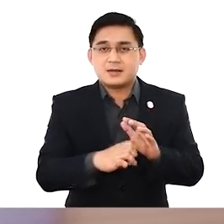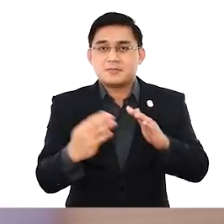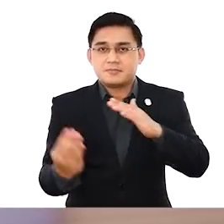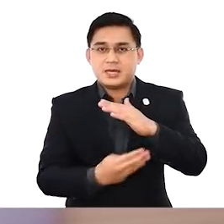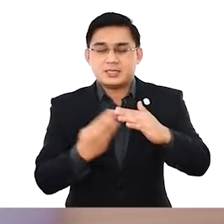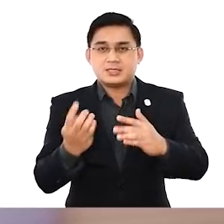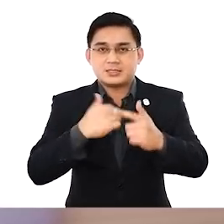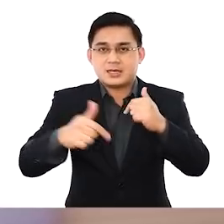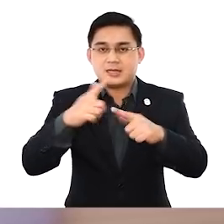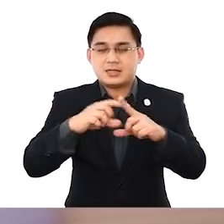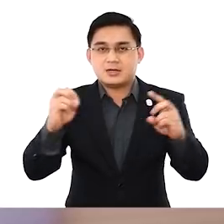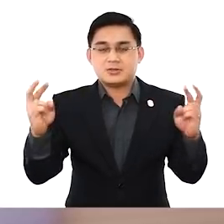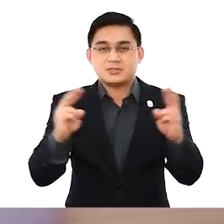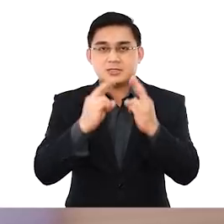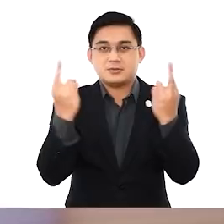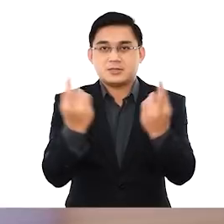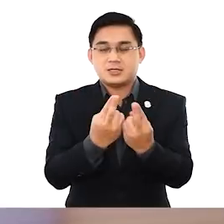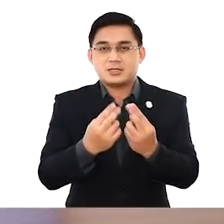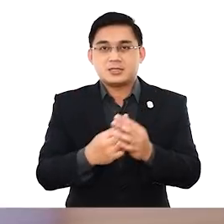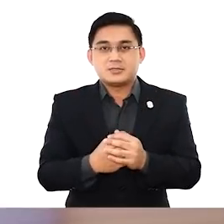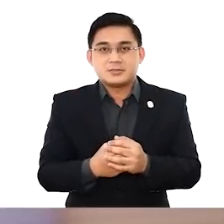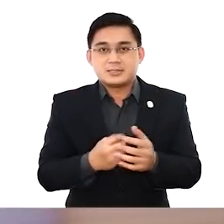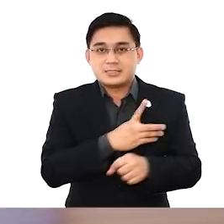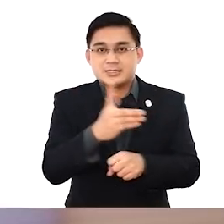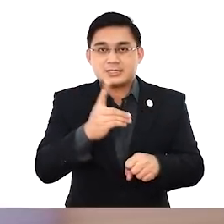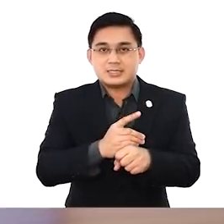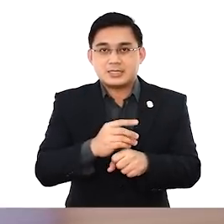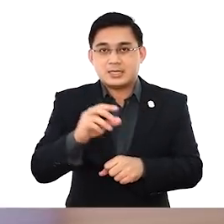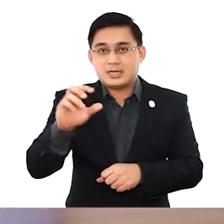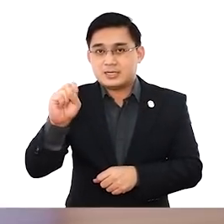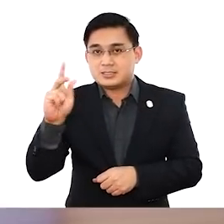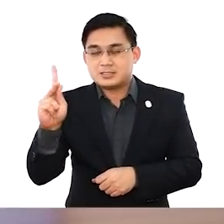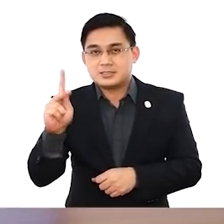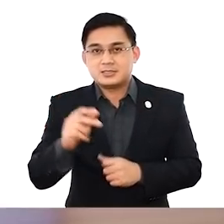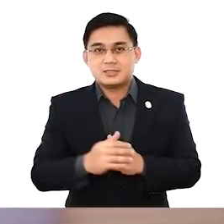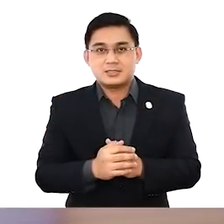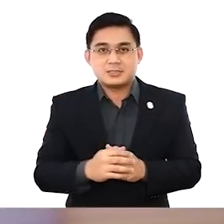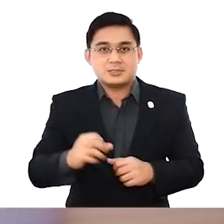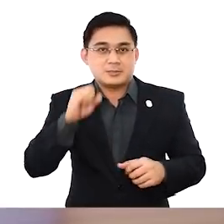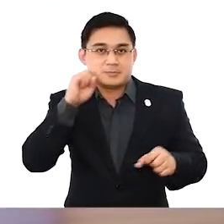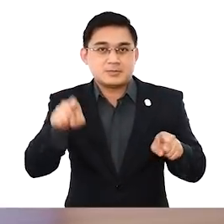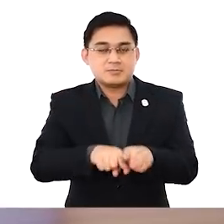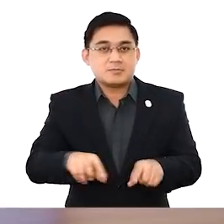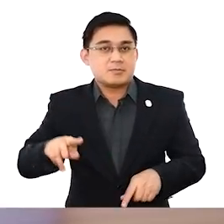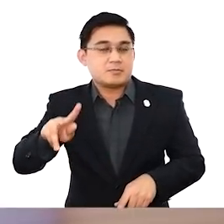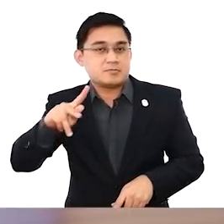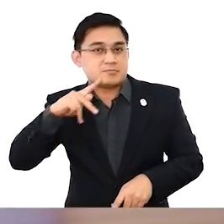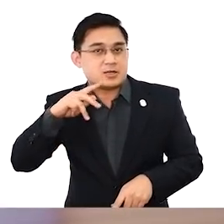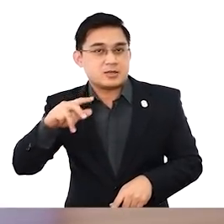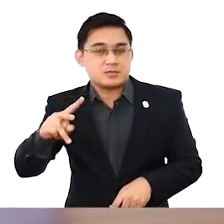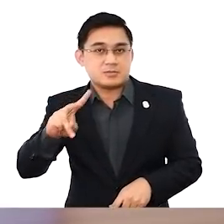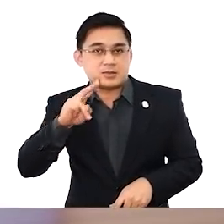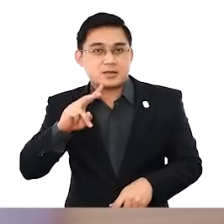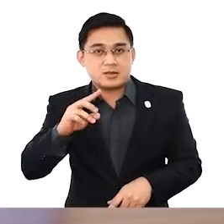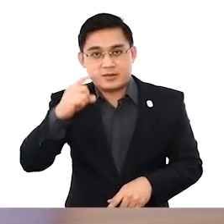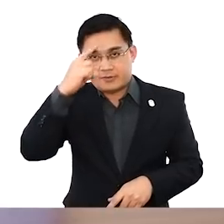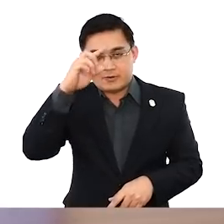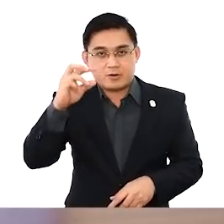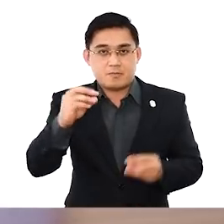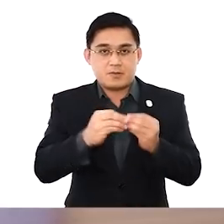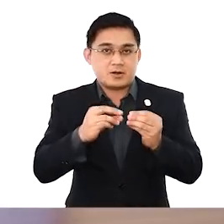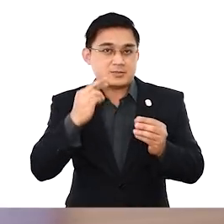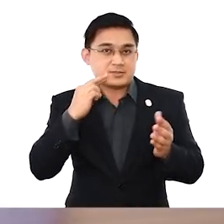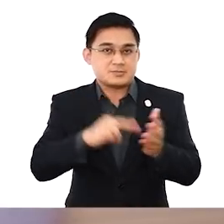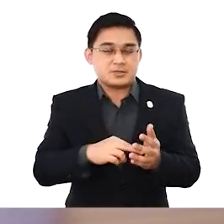Basic Sign Language Seminar sa distrito ng Sultan Kudarat. Si kapatid na Pearl Vergara para sa kabuuang